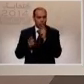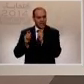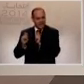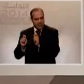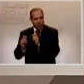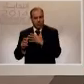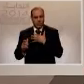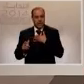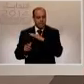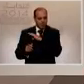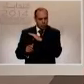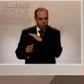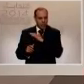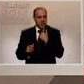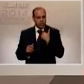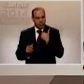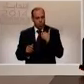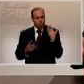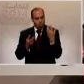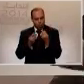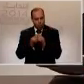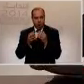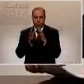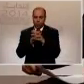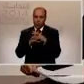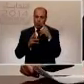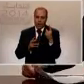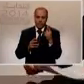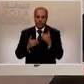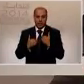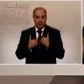وسياستنا مسؤوليه مسؤوليه تجمعنا وتوحدنا